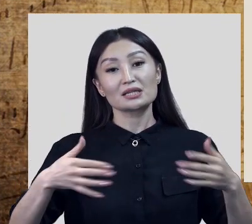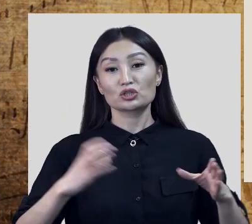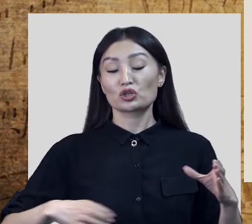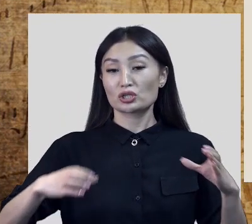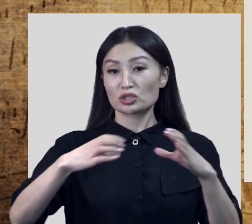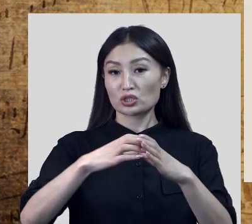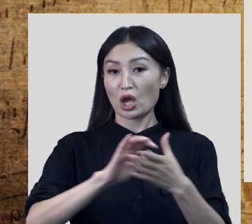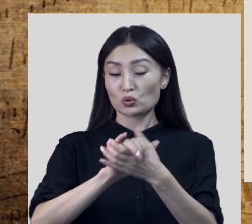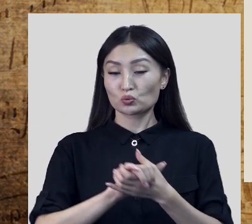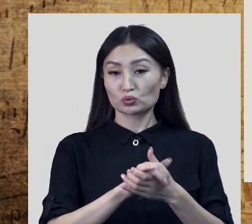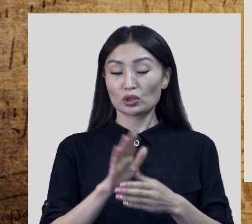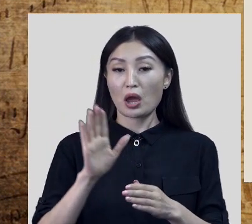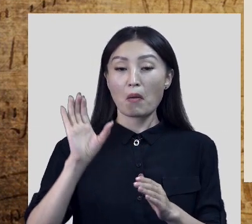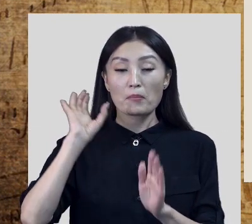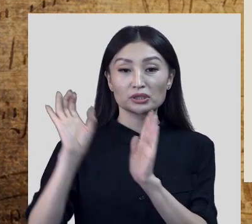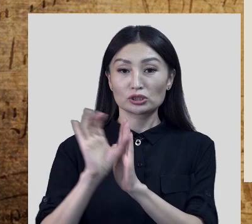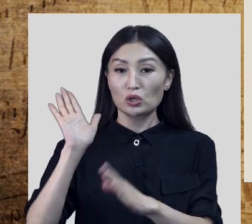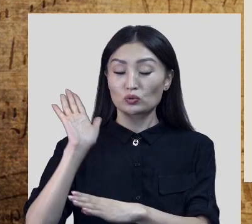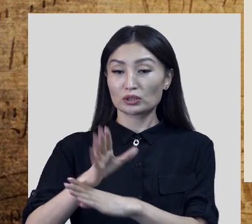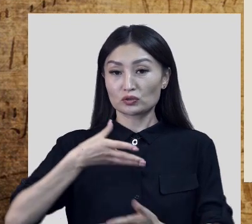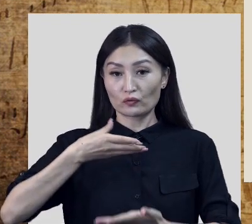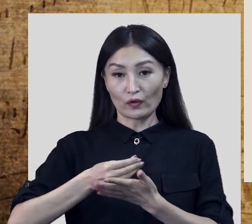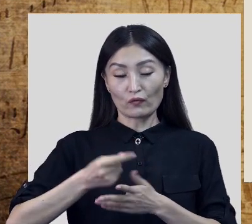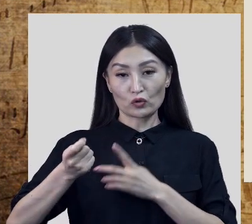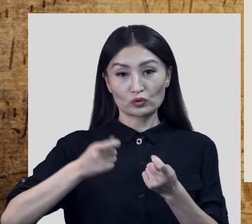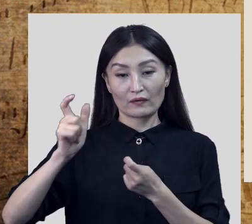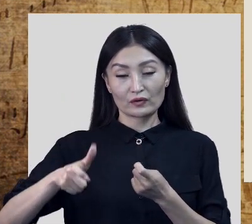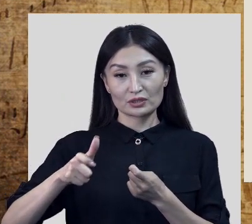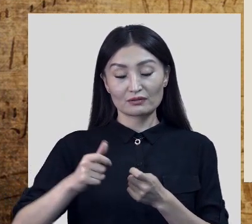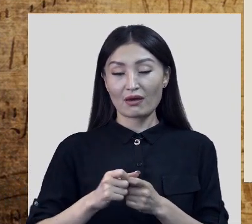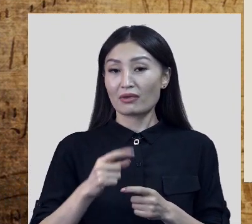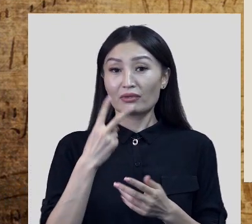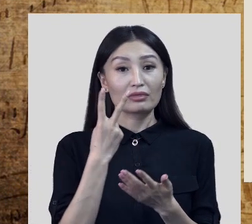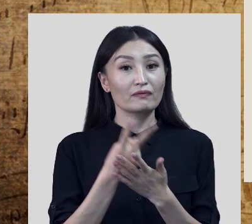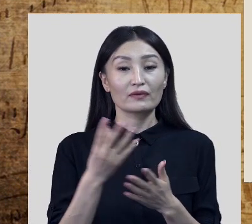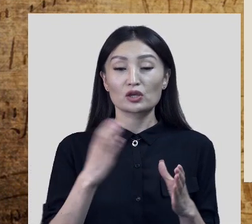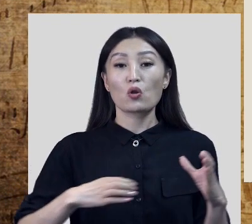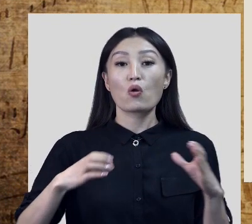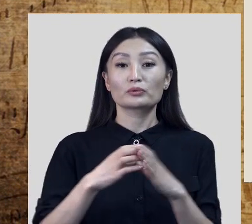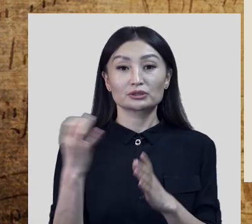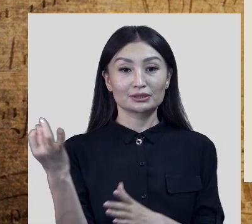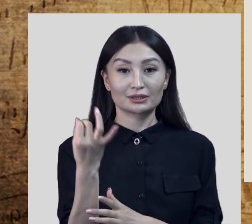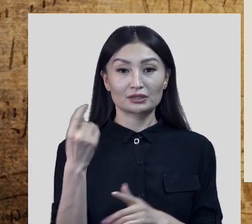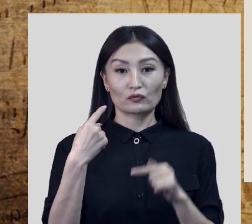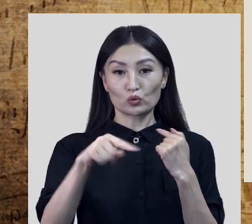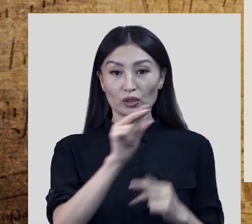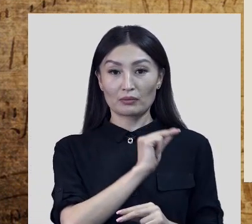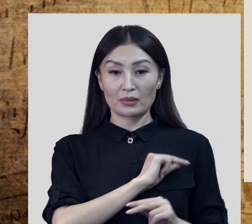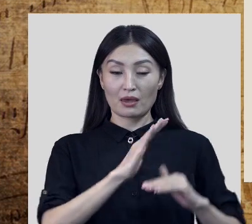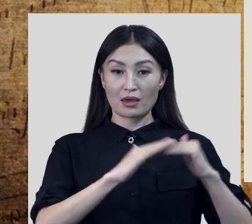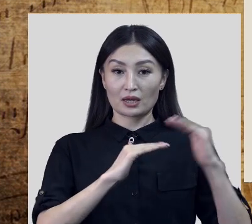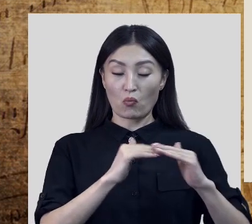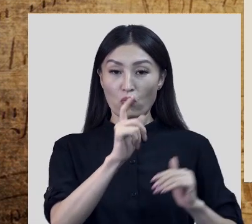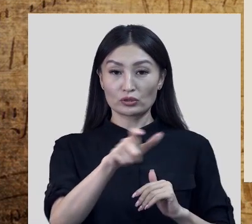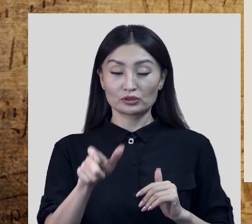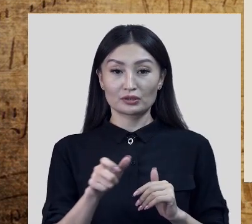подчинялись указанием своего руководства и не видели общности интересов с остальными рабочими дело